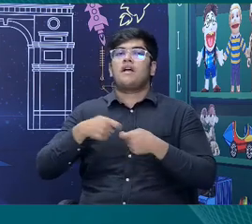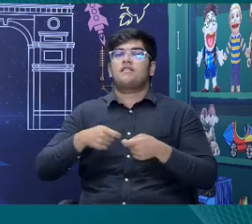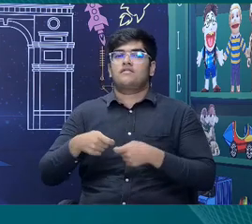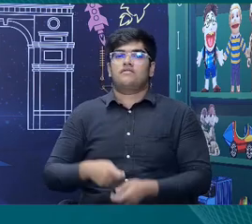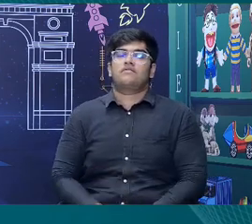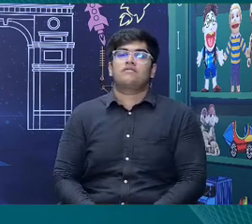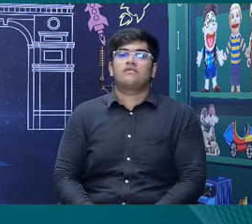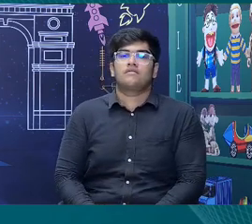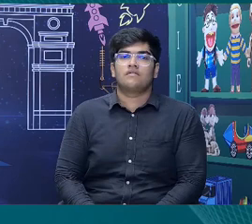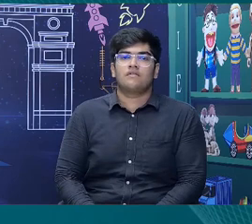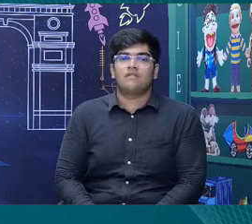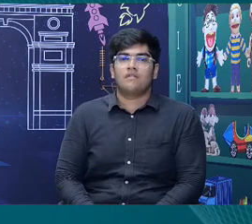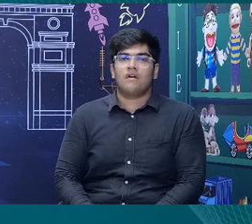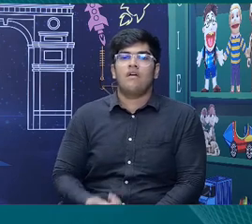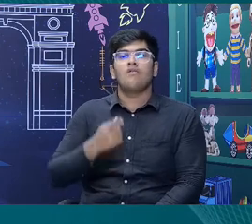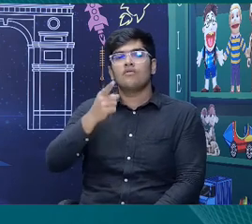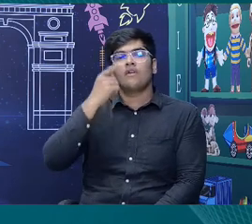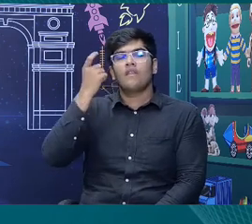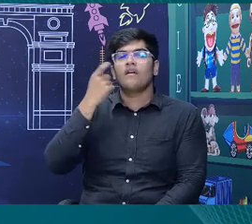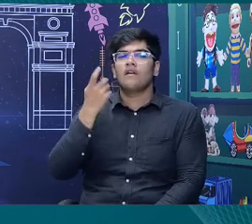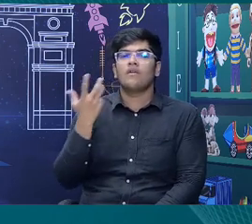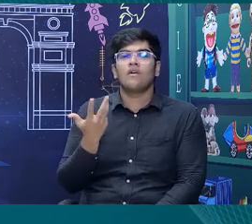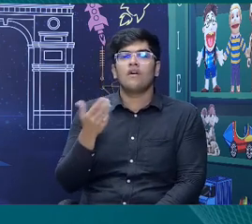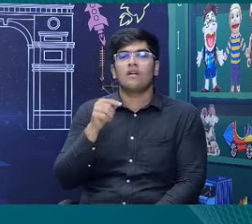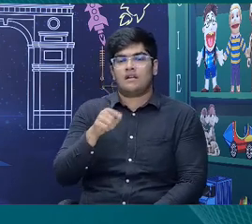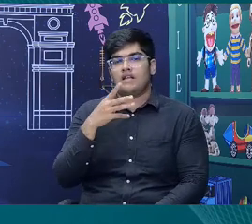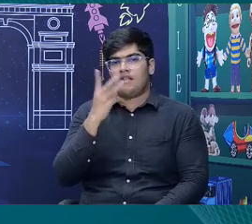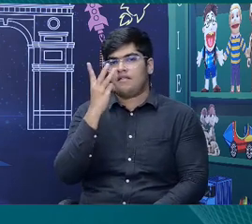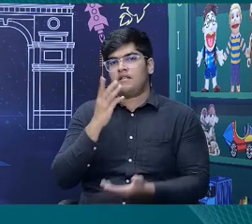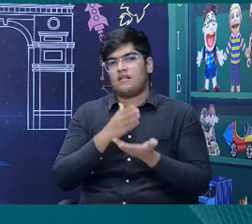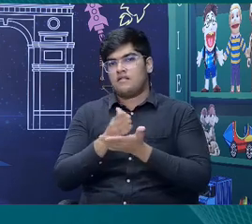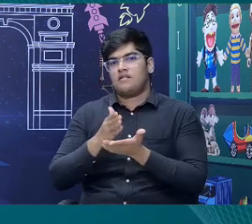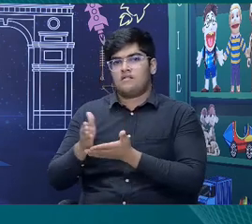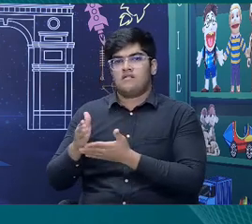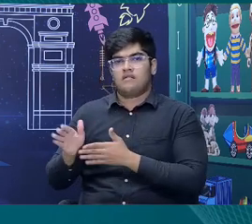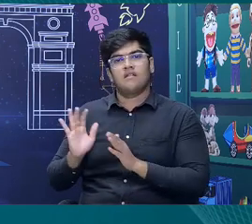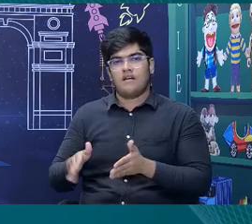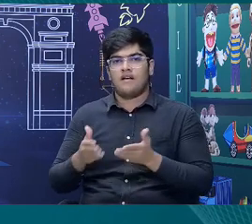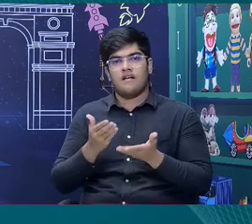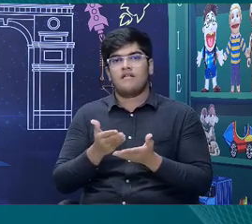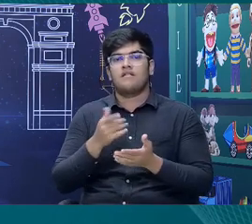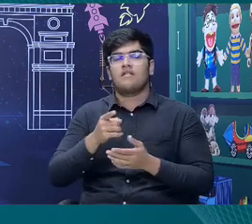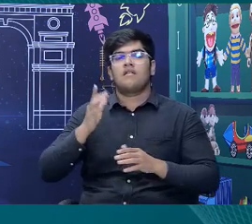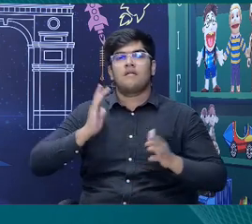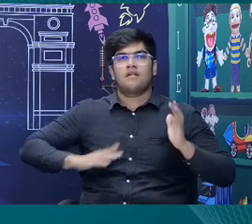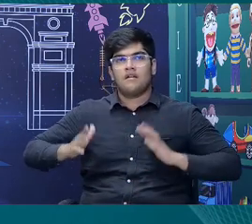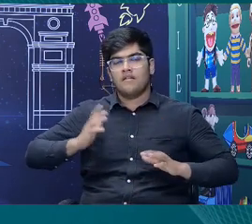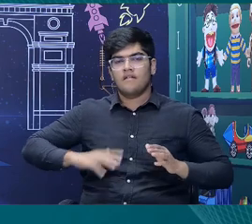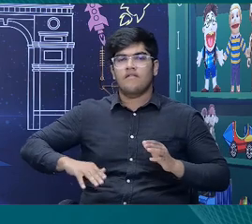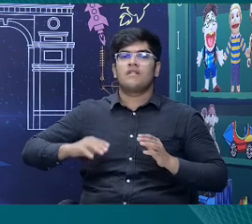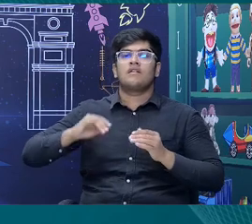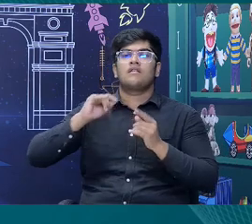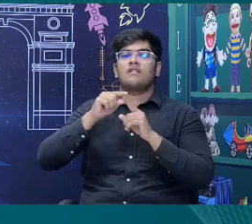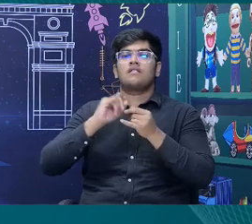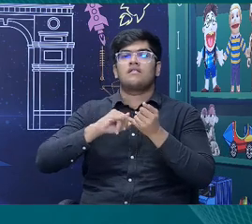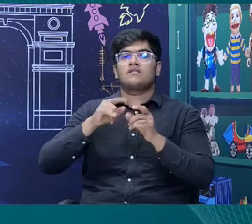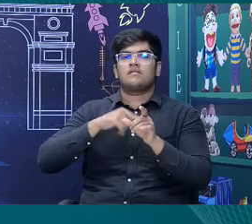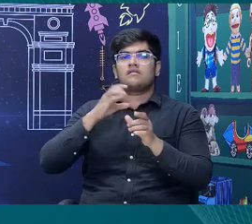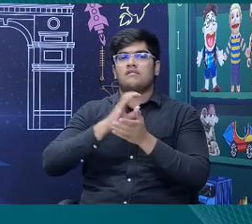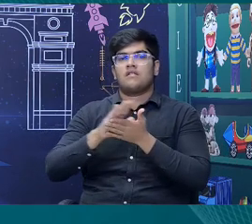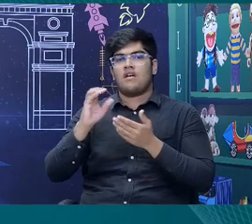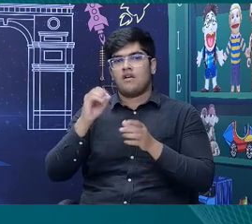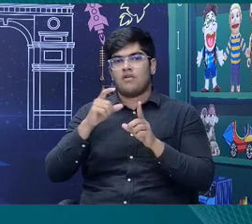सो व्हाट डू यू थिंक आउट ऑफ दीज थ्री थेरेपी व्हिच वी टॉक अबाउट बिहेवियरल साइकोडायनेमिक एंड एसेंशियल